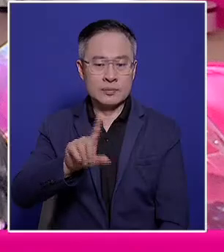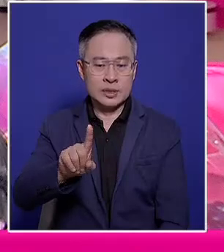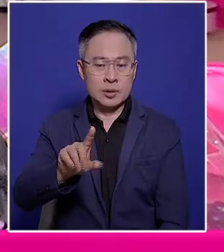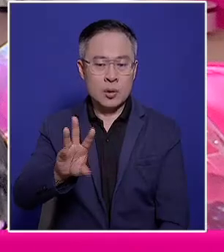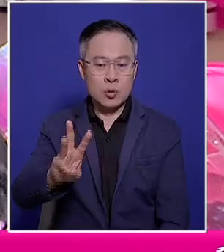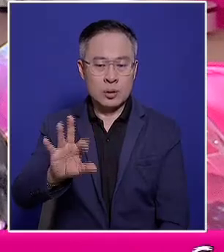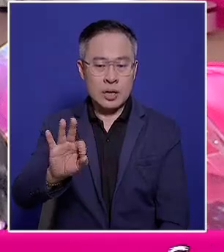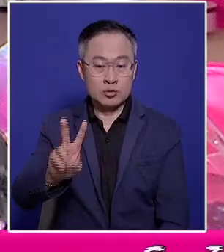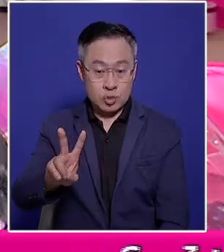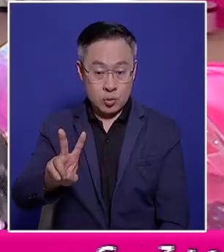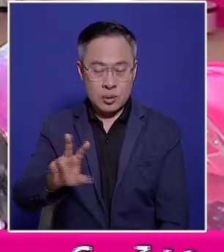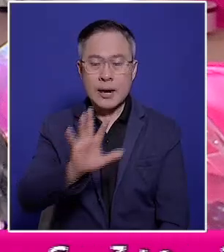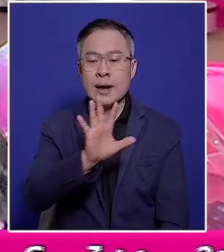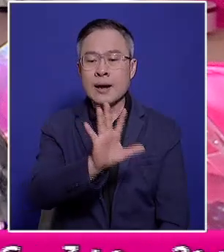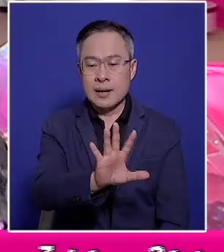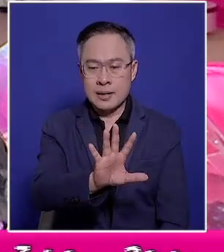5631692